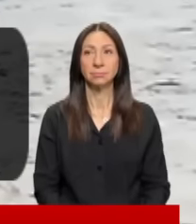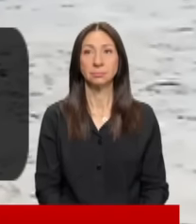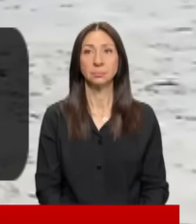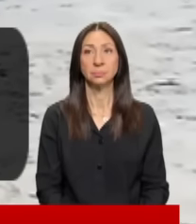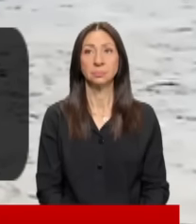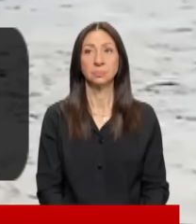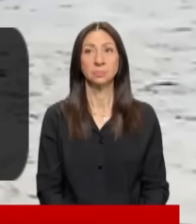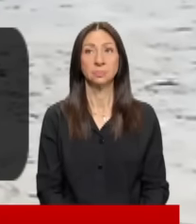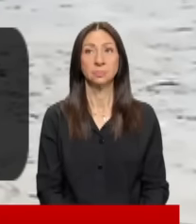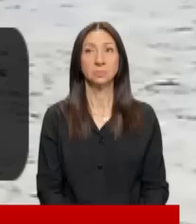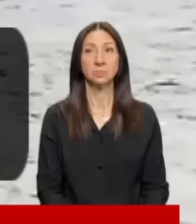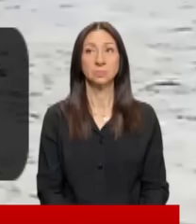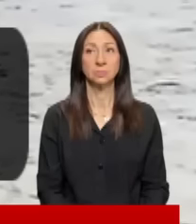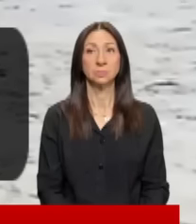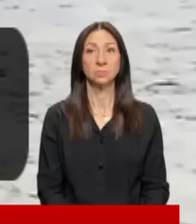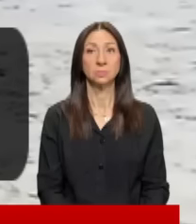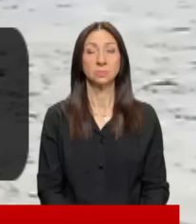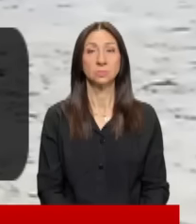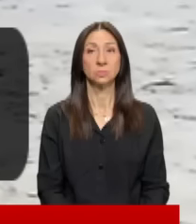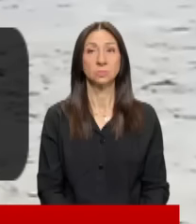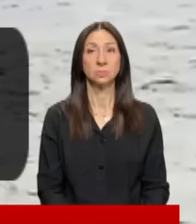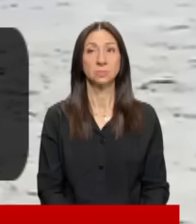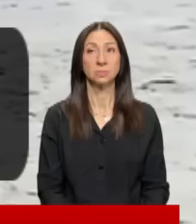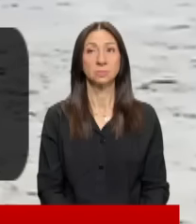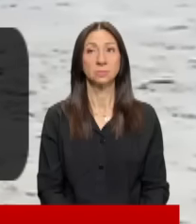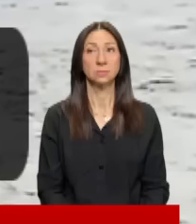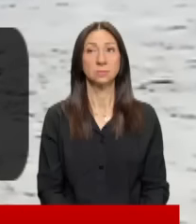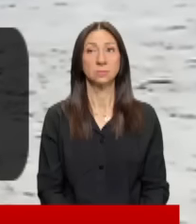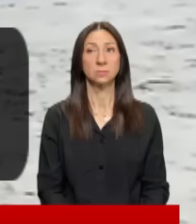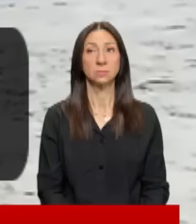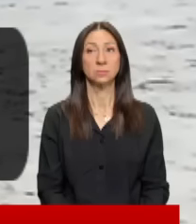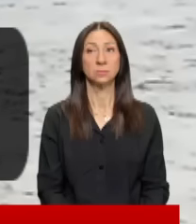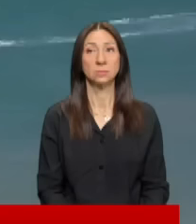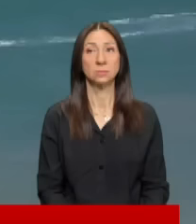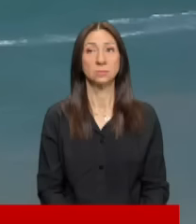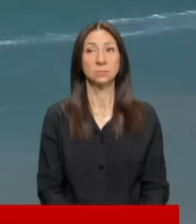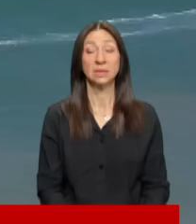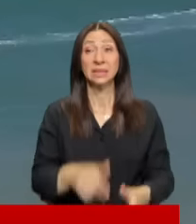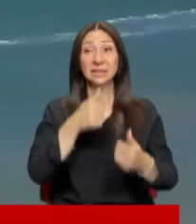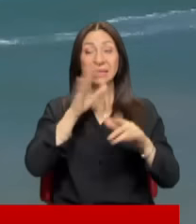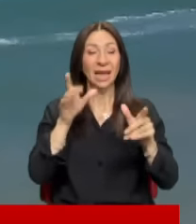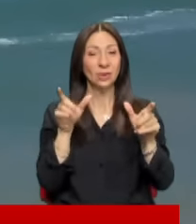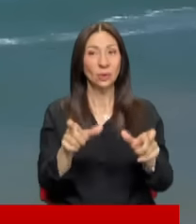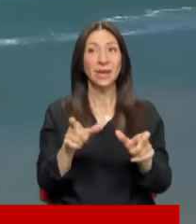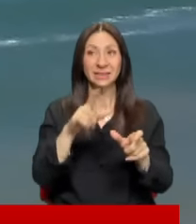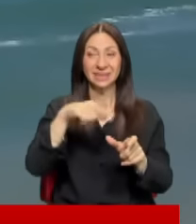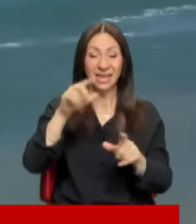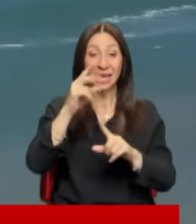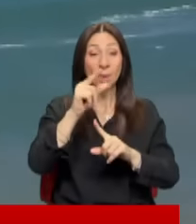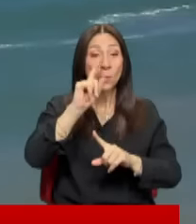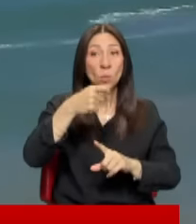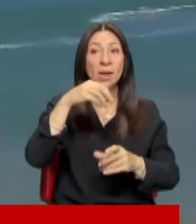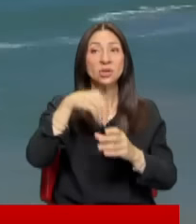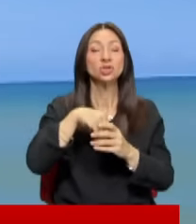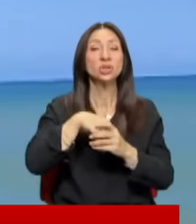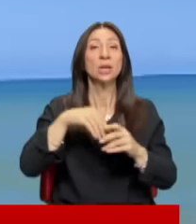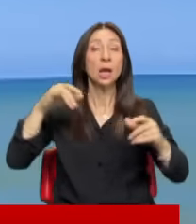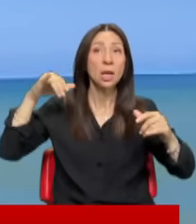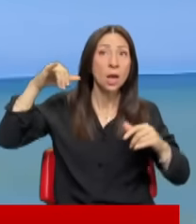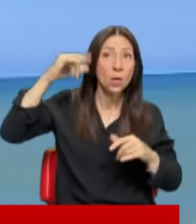arıyoruz. Beklemedeyiz. İnsanları bu havada denize girmemesi konusunda da uyarıyoruz. Sahil güvenlik ekipleri İbrahim'i bulabilmek için